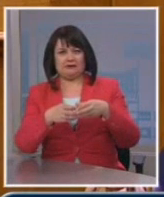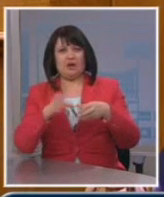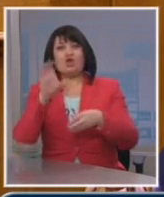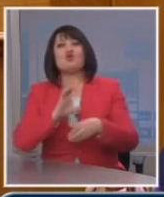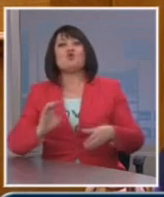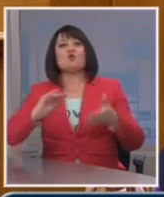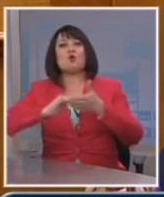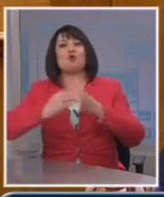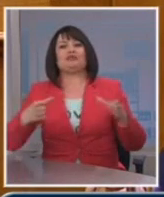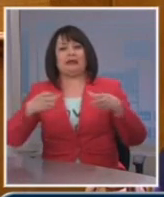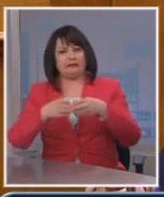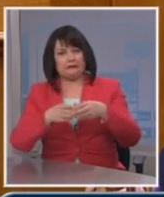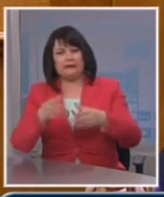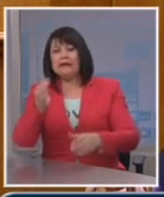Eurostat.